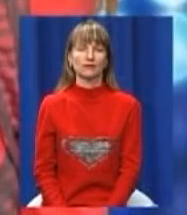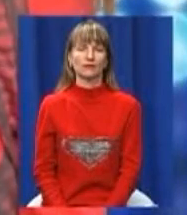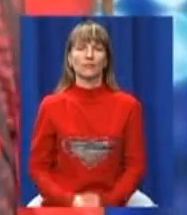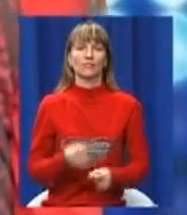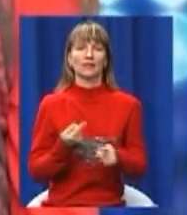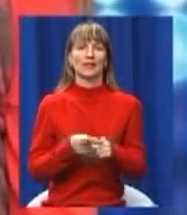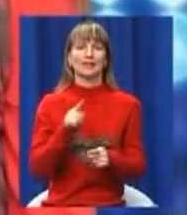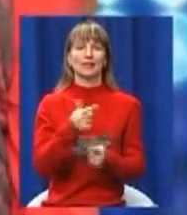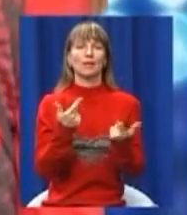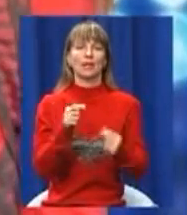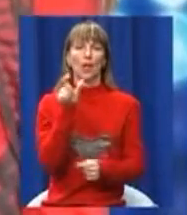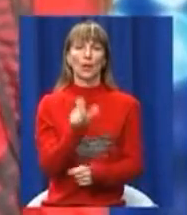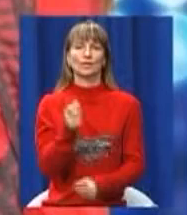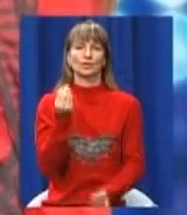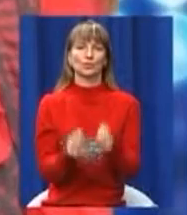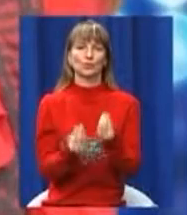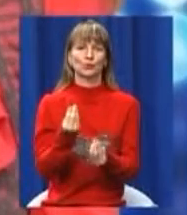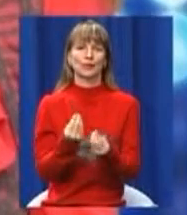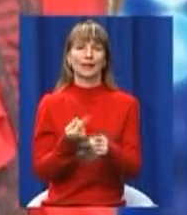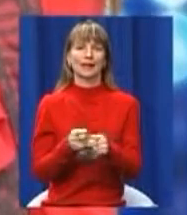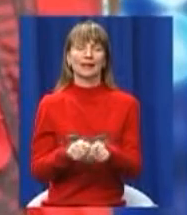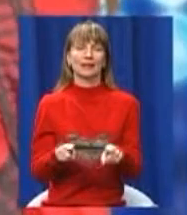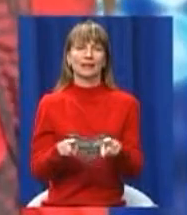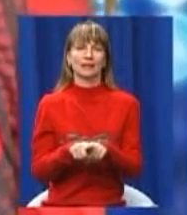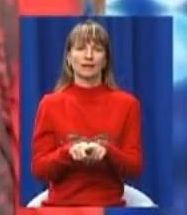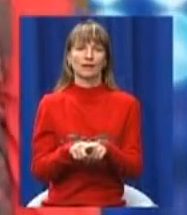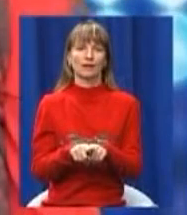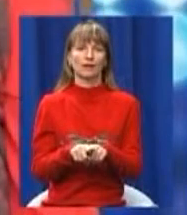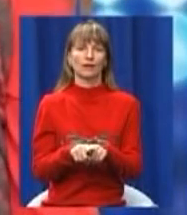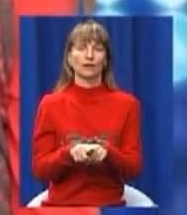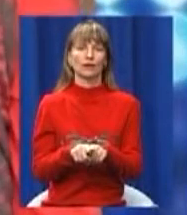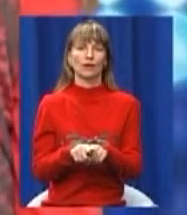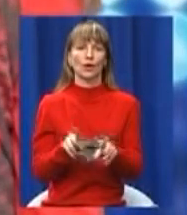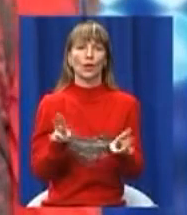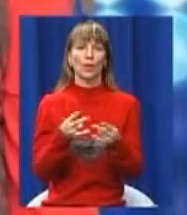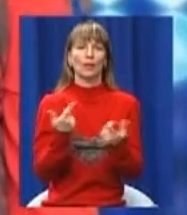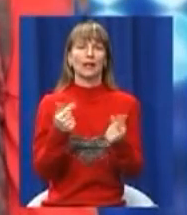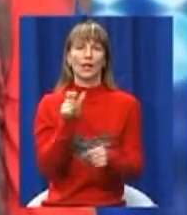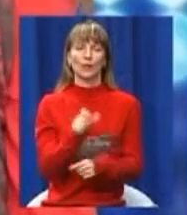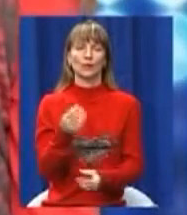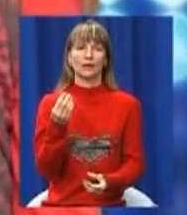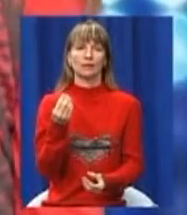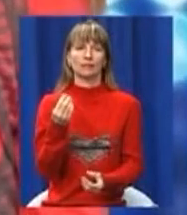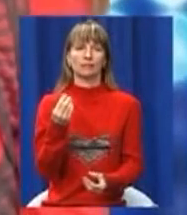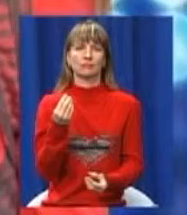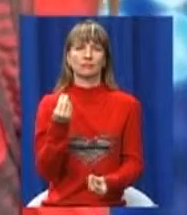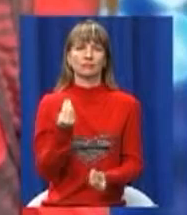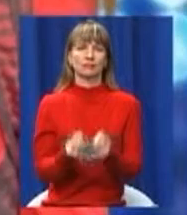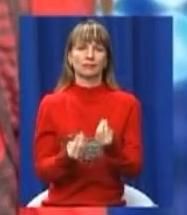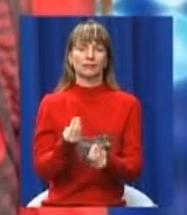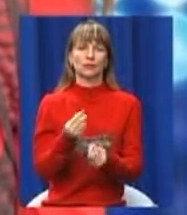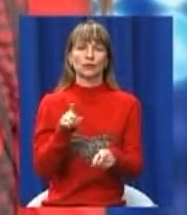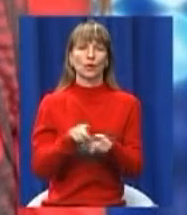Это там, где люди шутят. Это такой клуб, там, где люди играют, похоже на